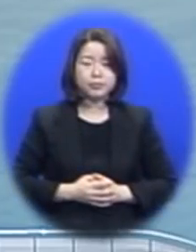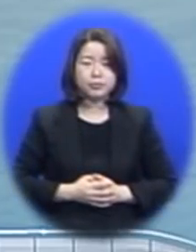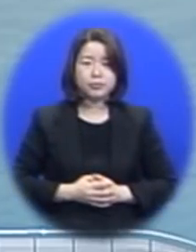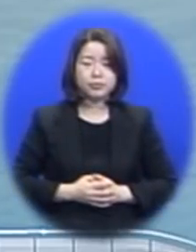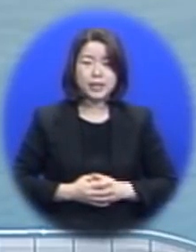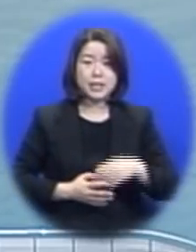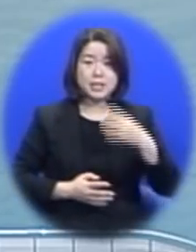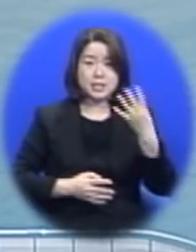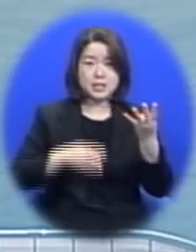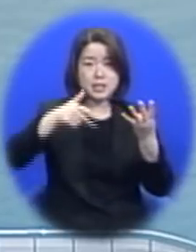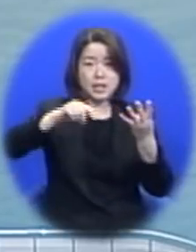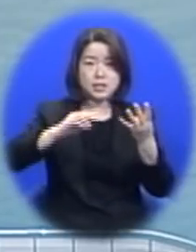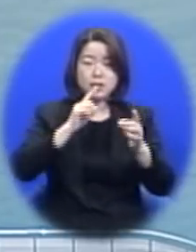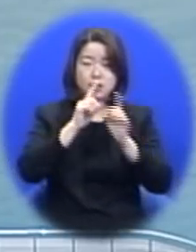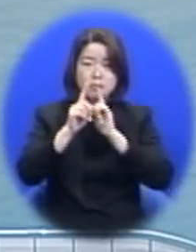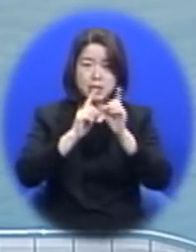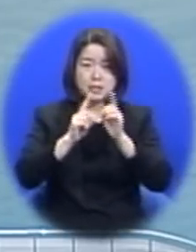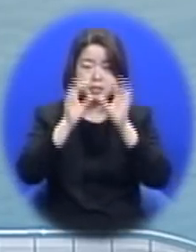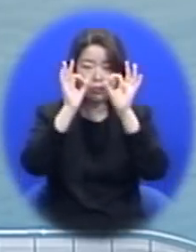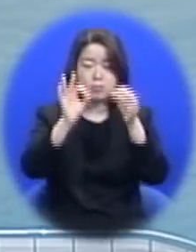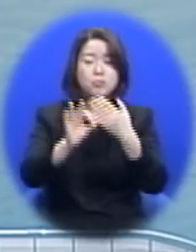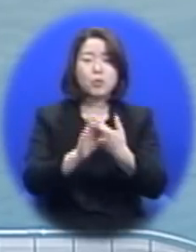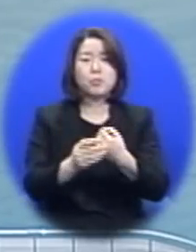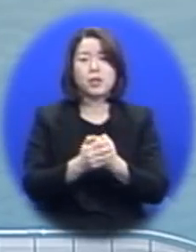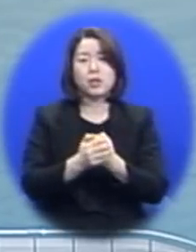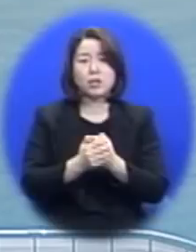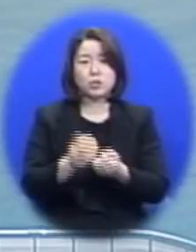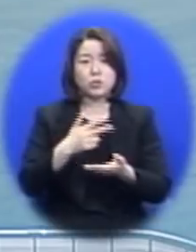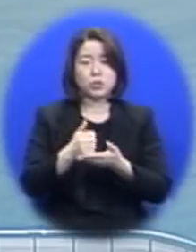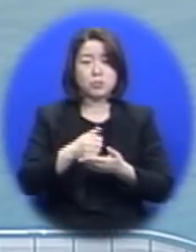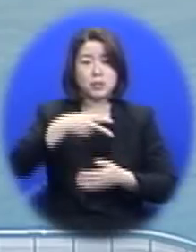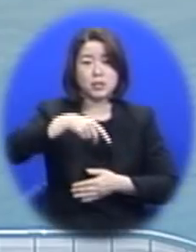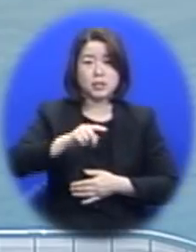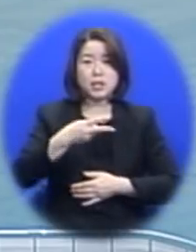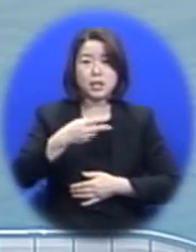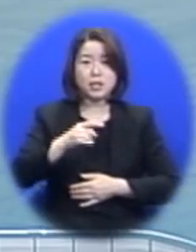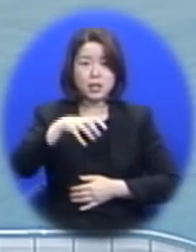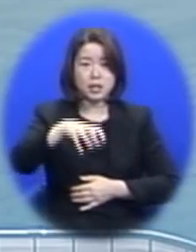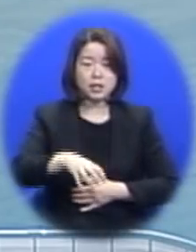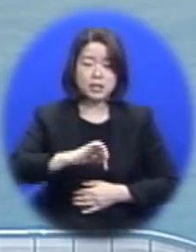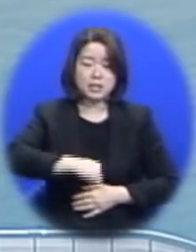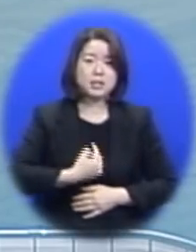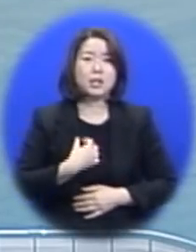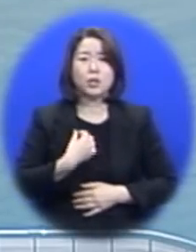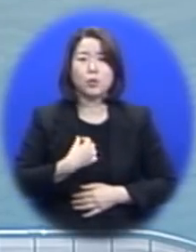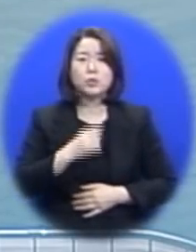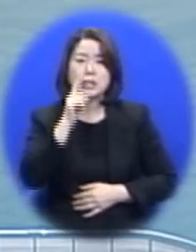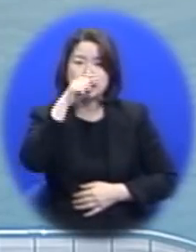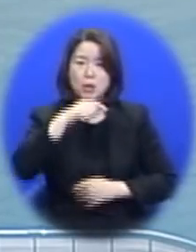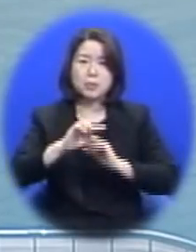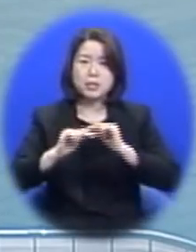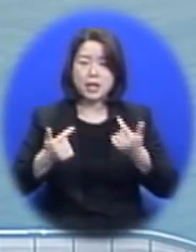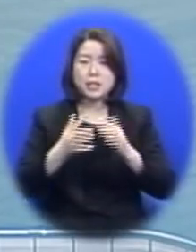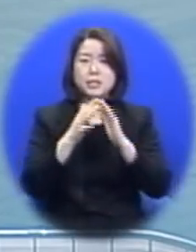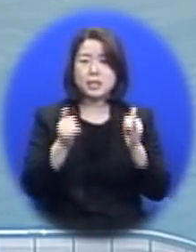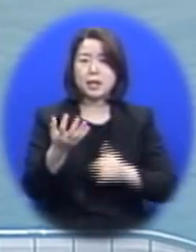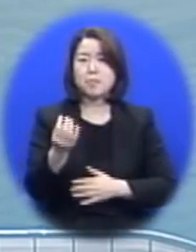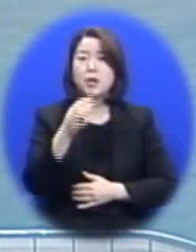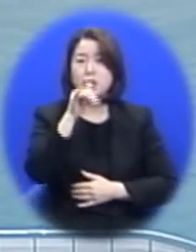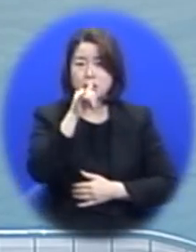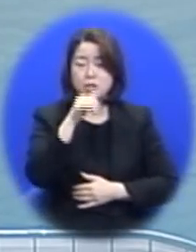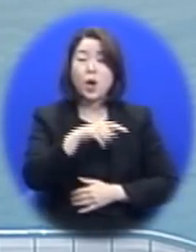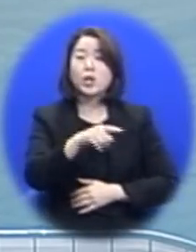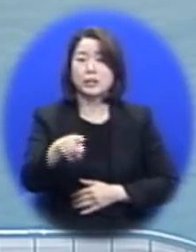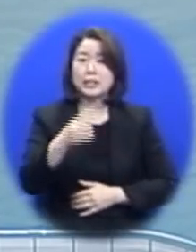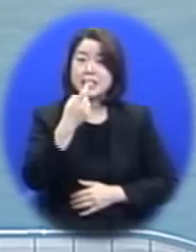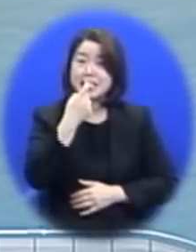겁니다. 4절 말씀에 보면 주님은 사대에는 자기 옷을 더럽히지 않은 사람 몇이 있다. 그들은 흰 옷을